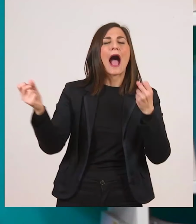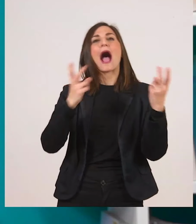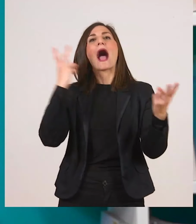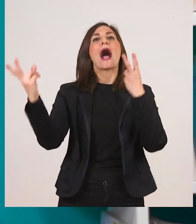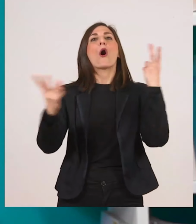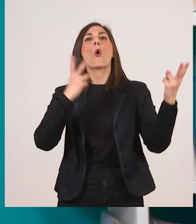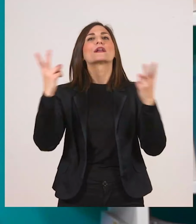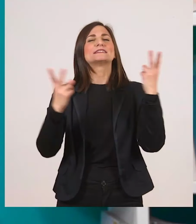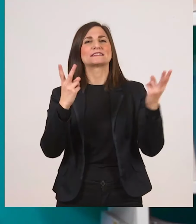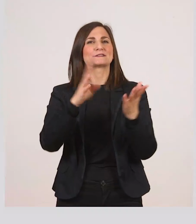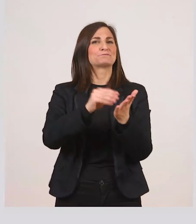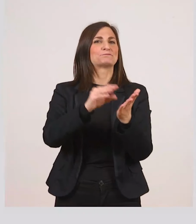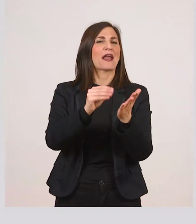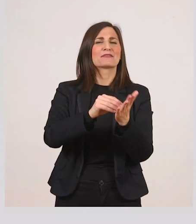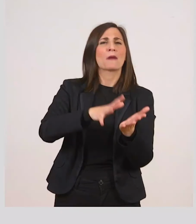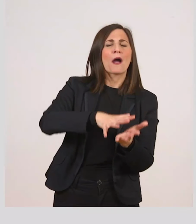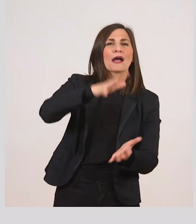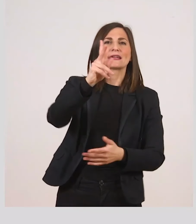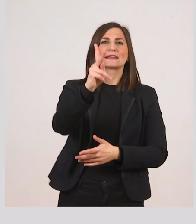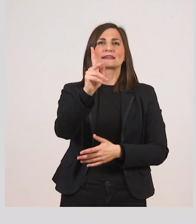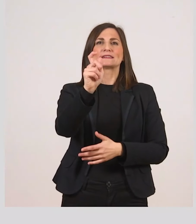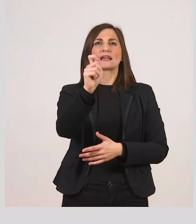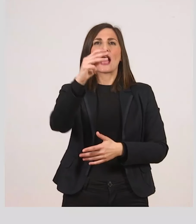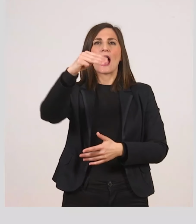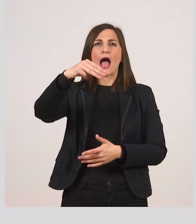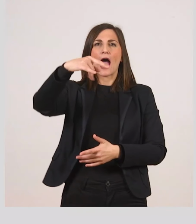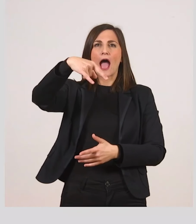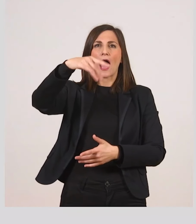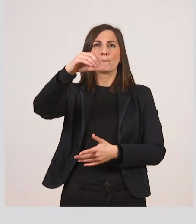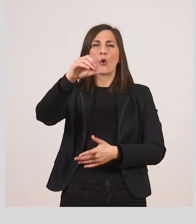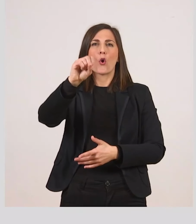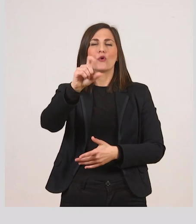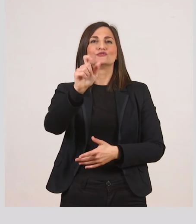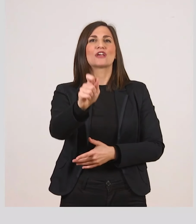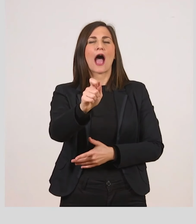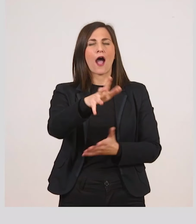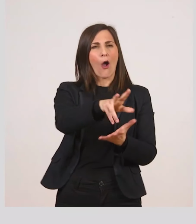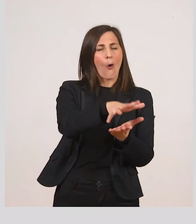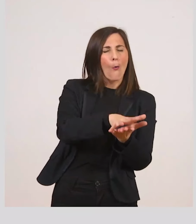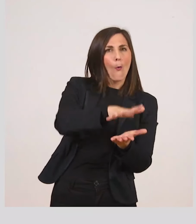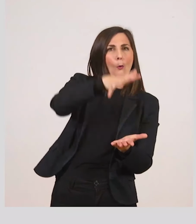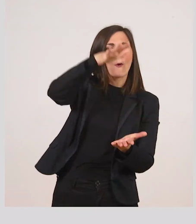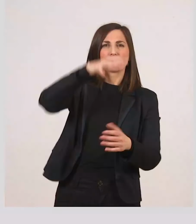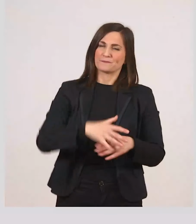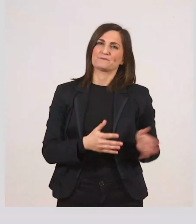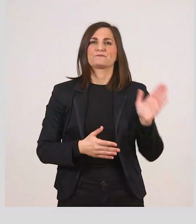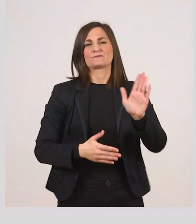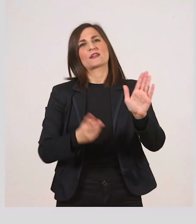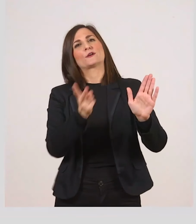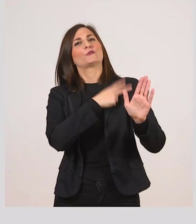από τις πολλές τις 10 που είπαμε πριν. Κάμποσα χρήματα όταν είπαμε τα κάλαντα. Για να δούμε και τα σωστά.